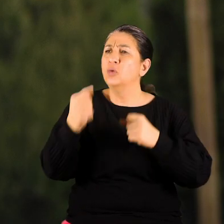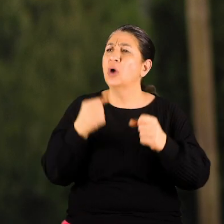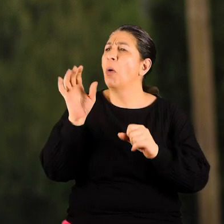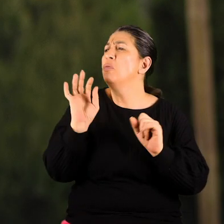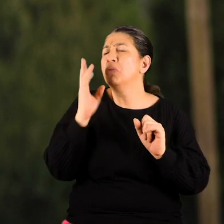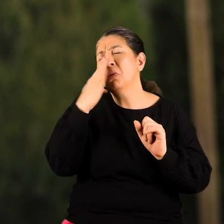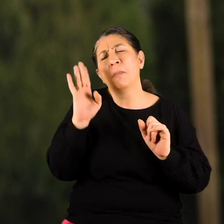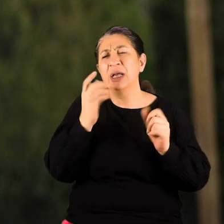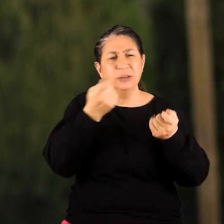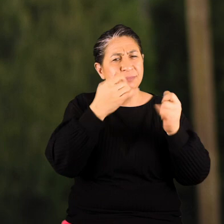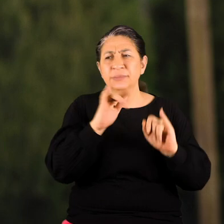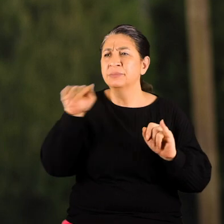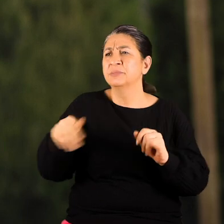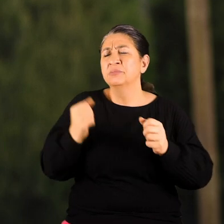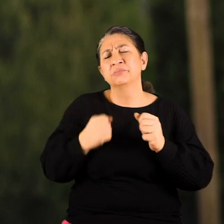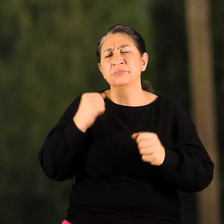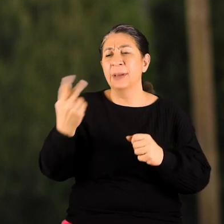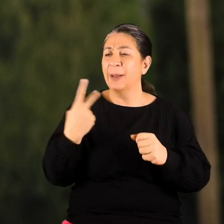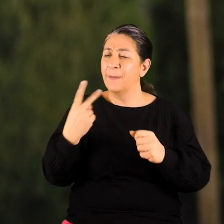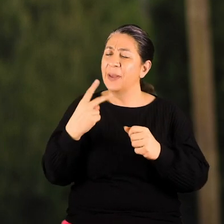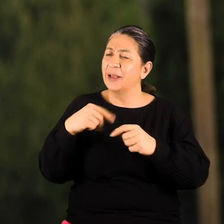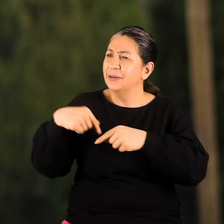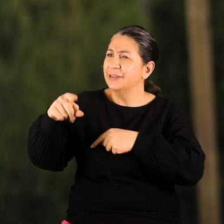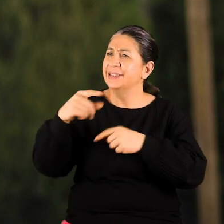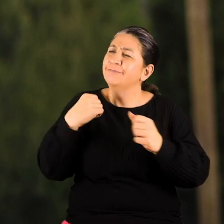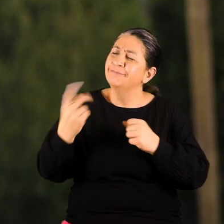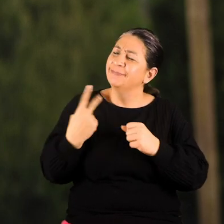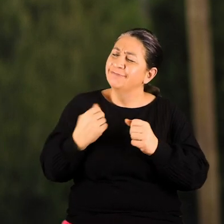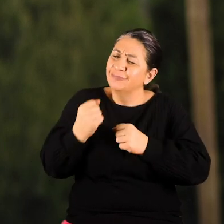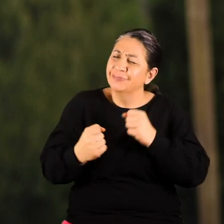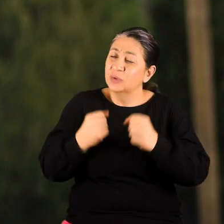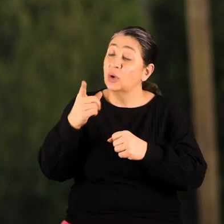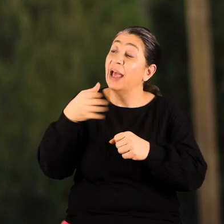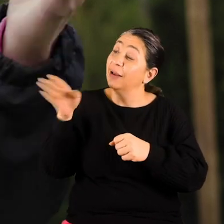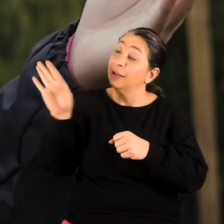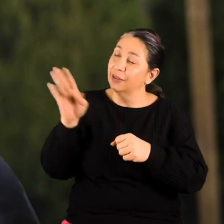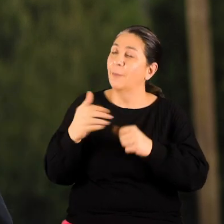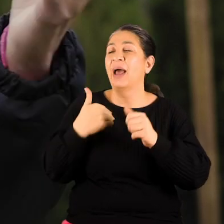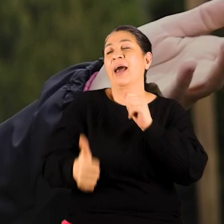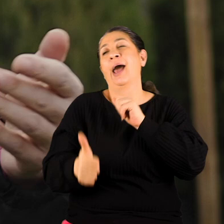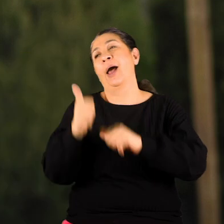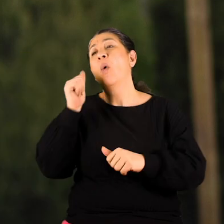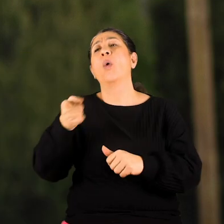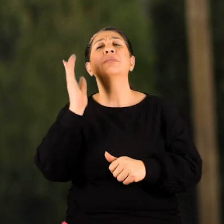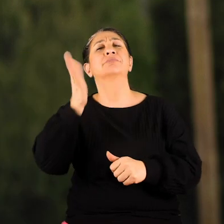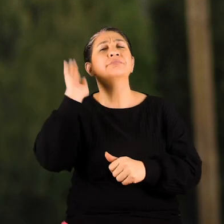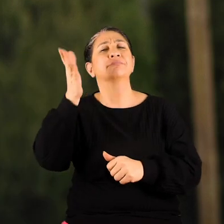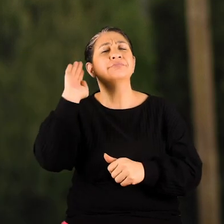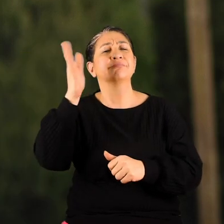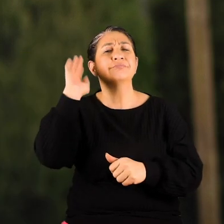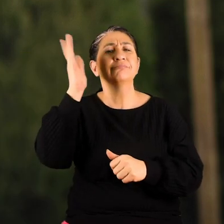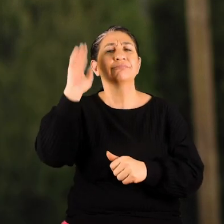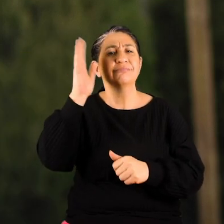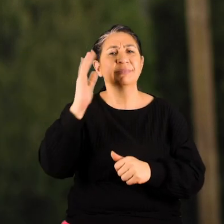olarak. İşten sonra koşardı. Ben onunla böyle belli bir mesafeyi birlikte giderdim. Evet. O beni geri gönderdi. O daha fazla koşardı. Öyle